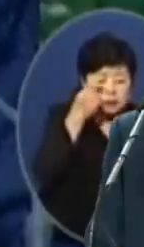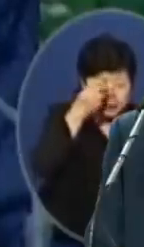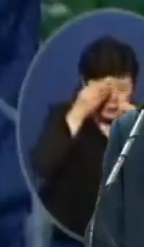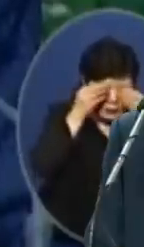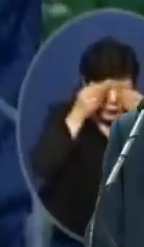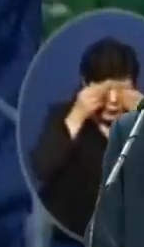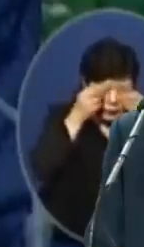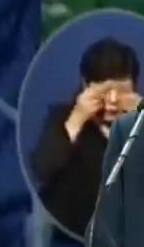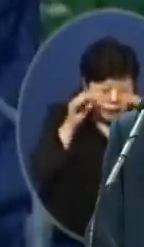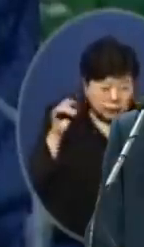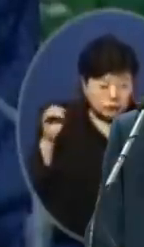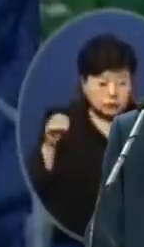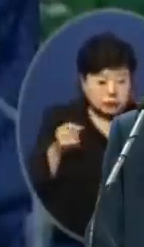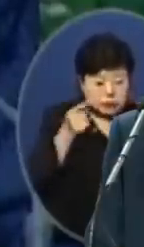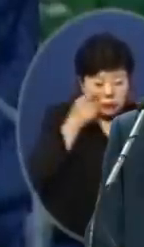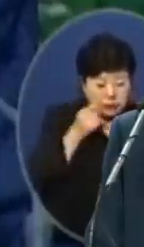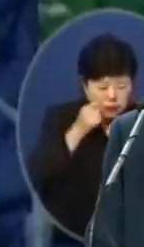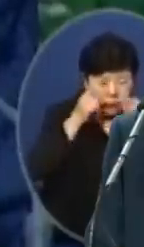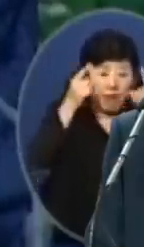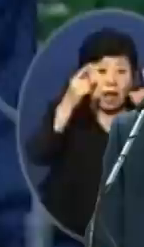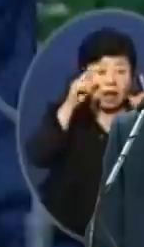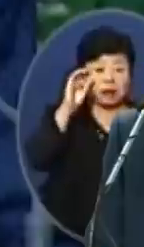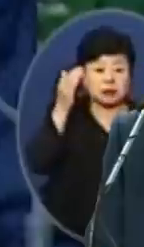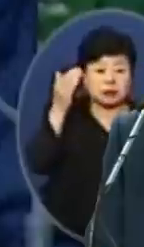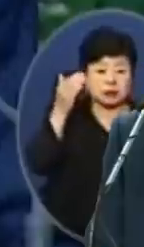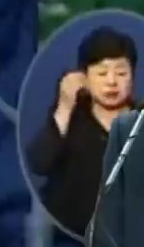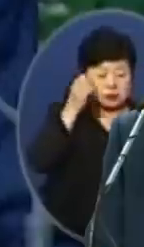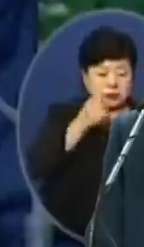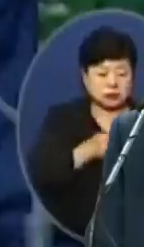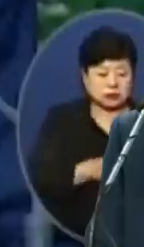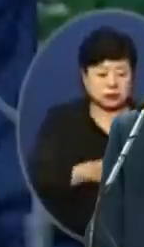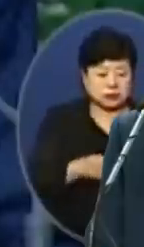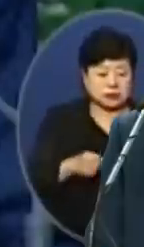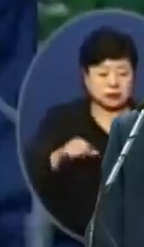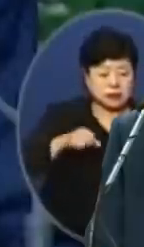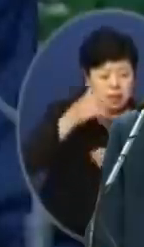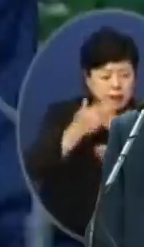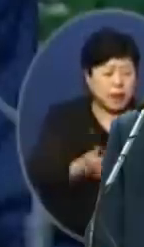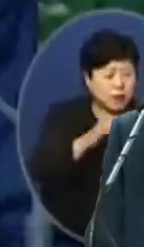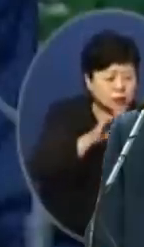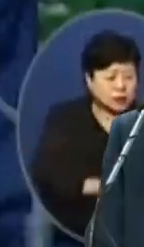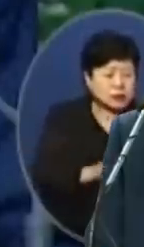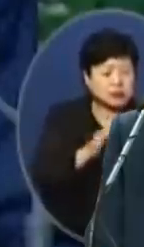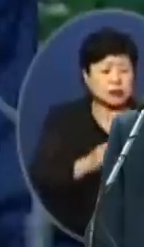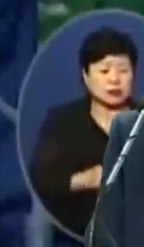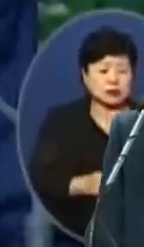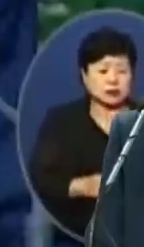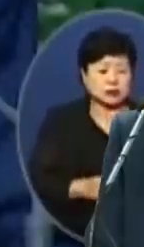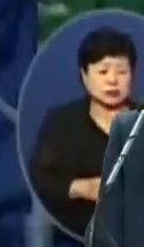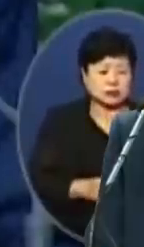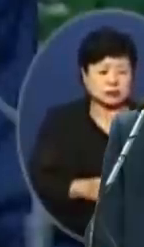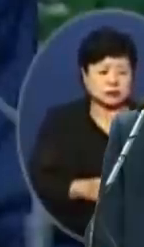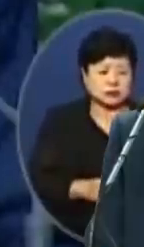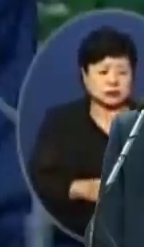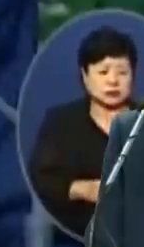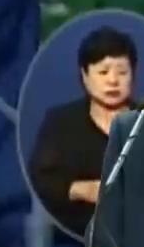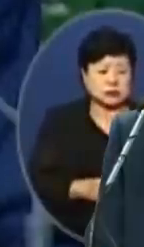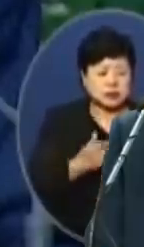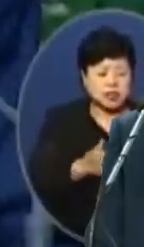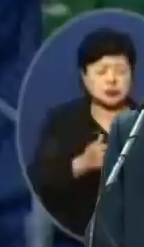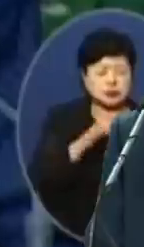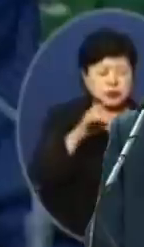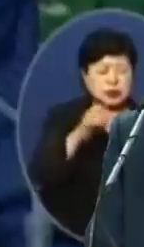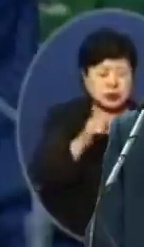같은 것이 탁 떨어지니 눈이 환하게 보이면서 성령 세례받고 뜨거운 열렬한 예수 그리스도 전도자가 되고 마는